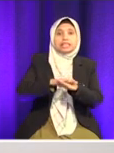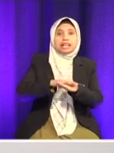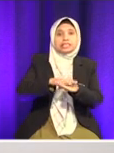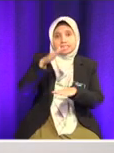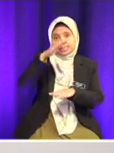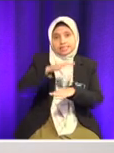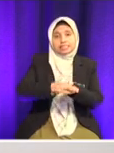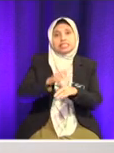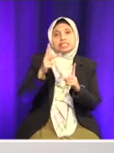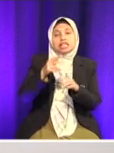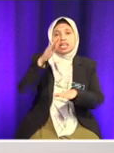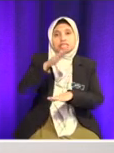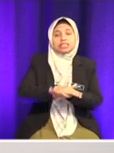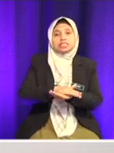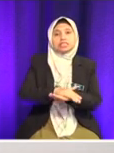sekali